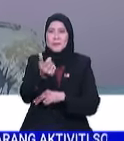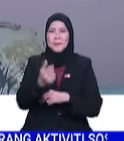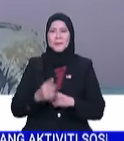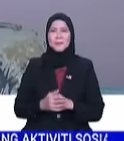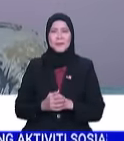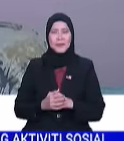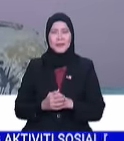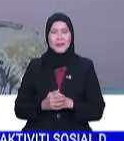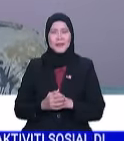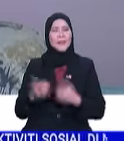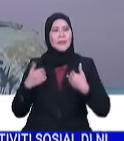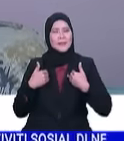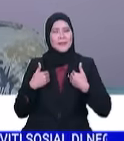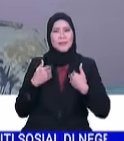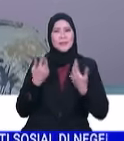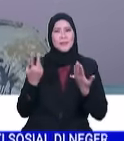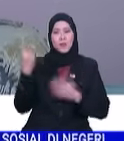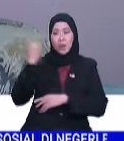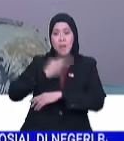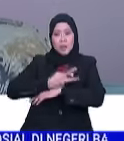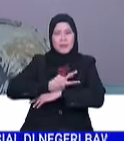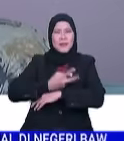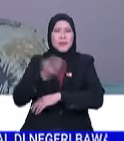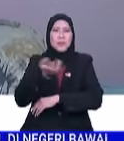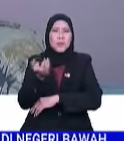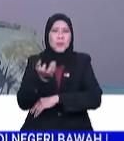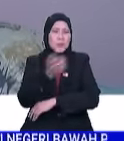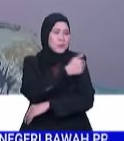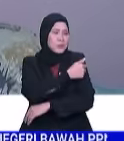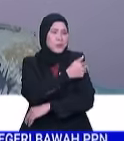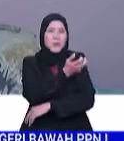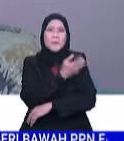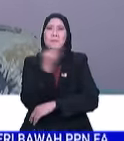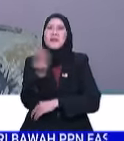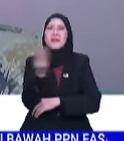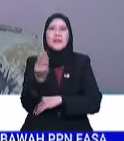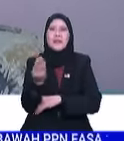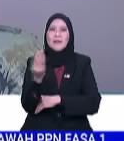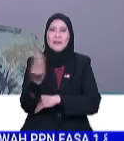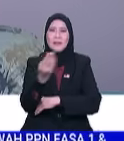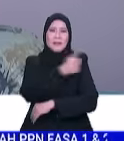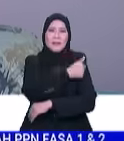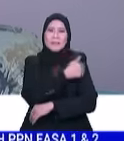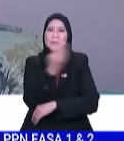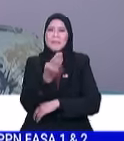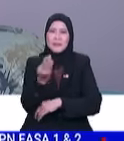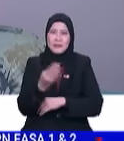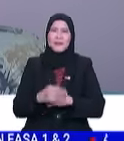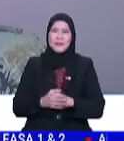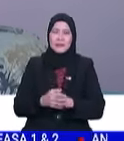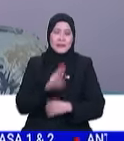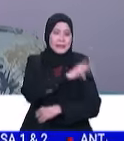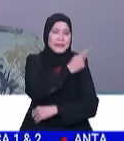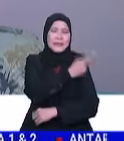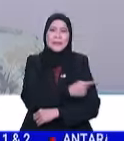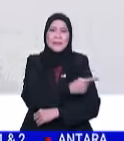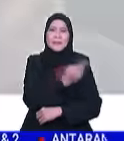Rasa adalah dalam 2 hari tu rasa macam sengal-sengal sikit gitu, biasa macam orang biasa endek dekat